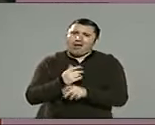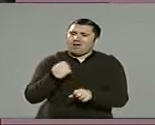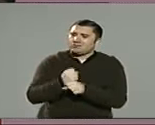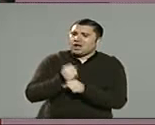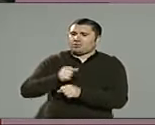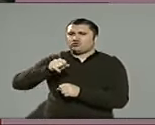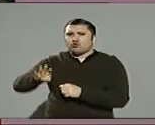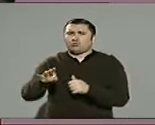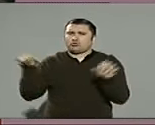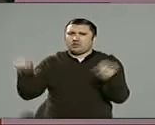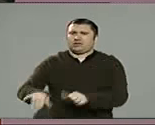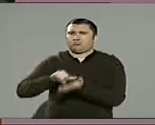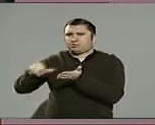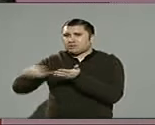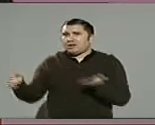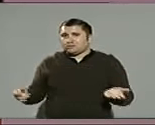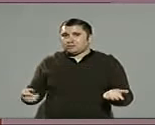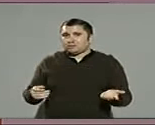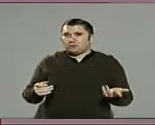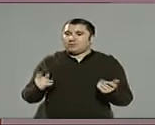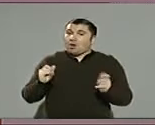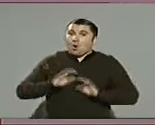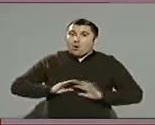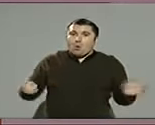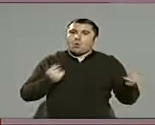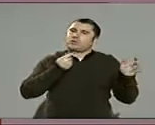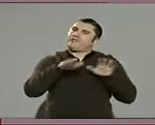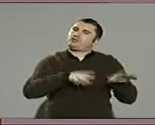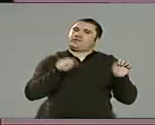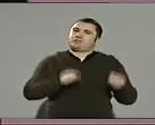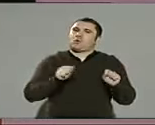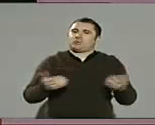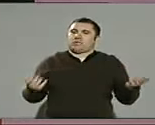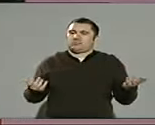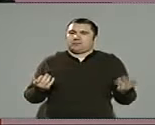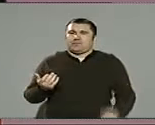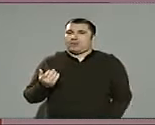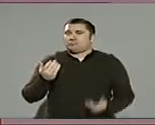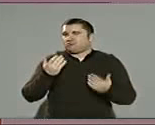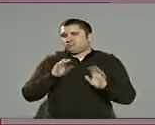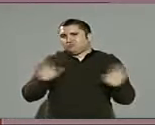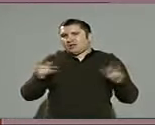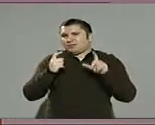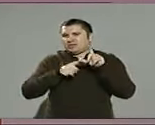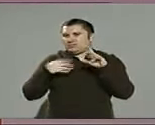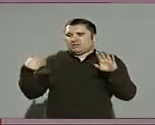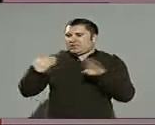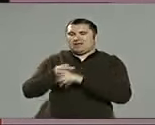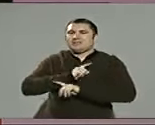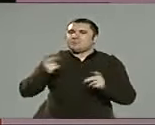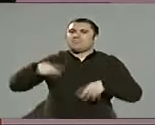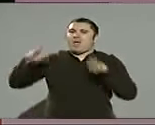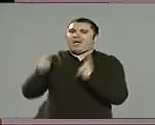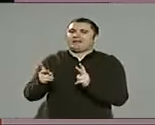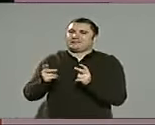haben, wollen das übrigens wissen. Ohne diese Wirtschaftskompetenz war die SPD in ihrer Geschichte nie mehrheitsfähig. Und deshalb geht es uns auch um